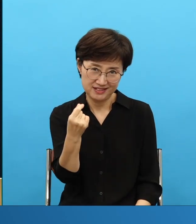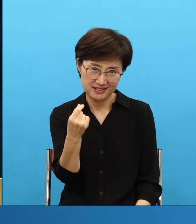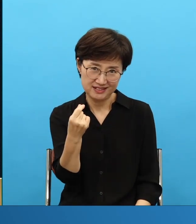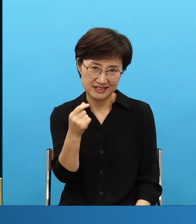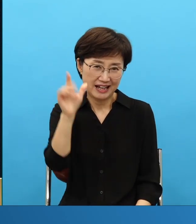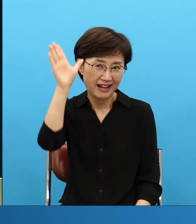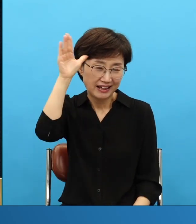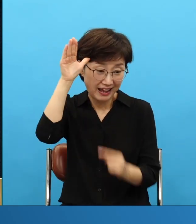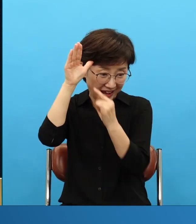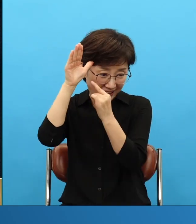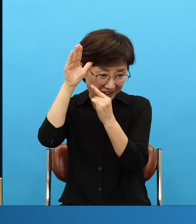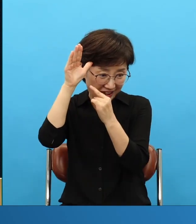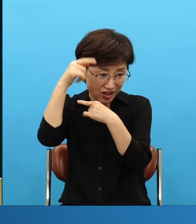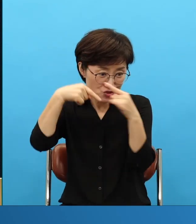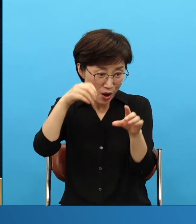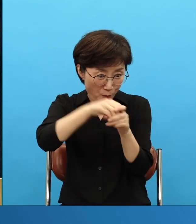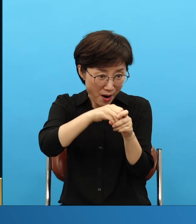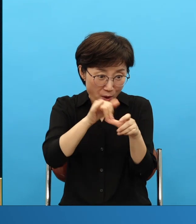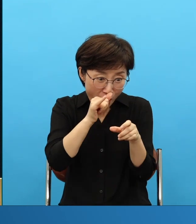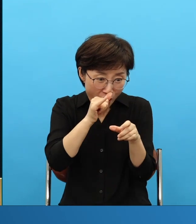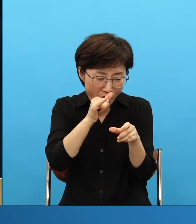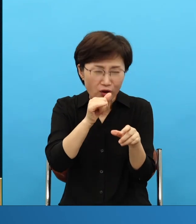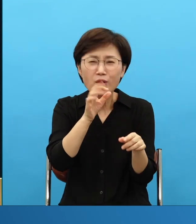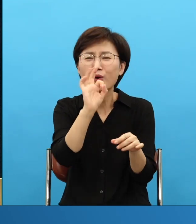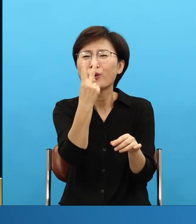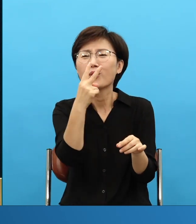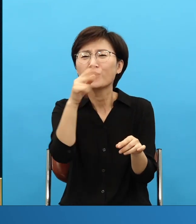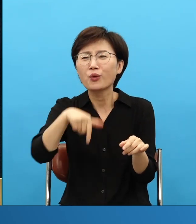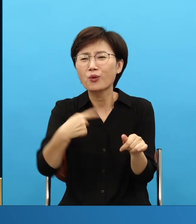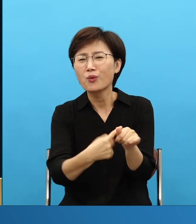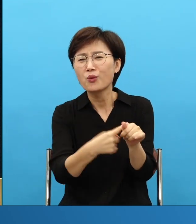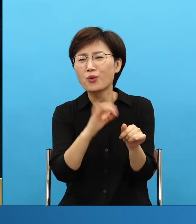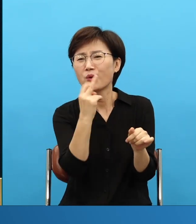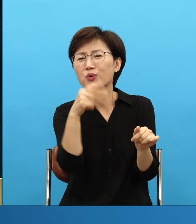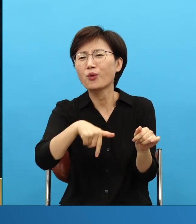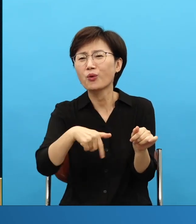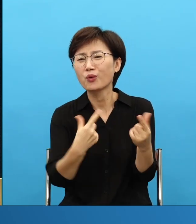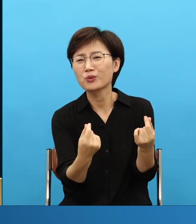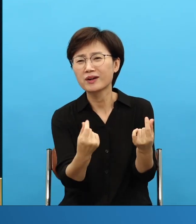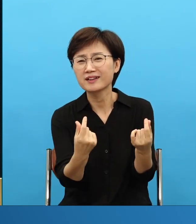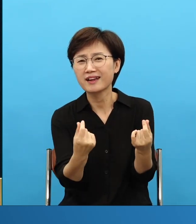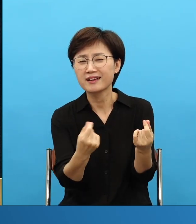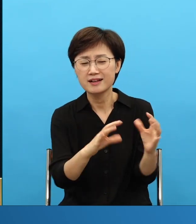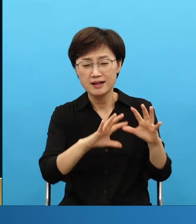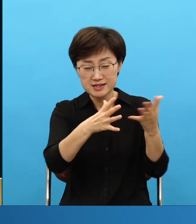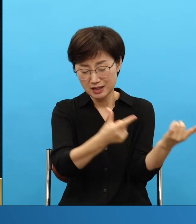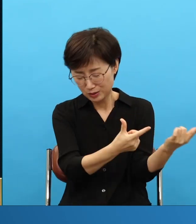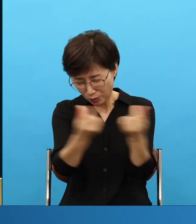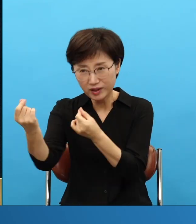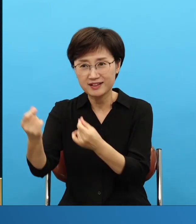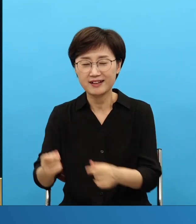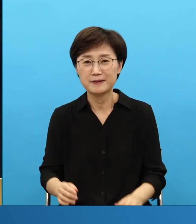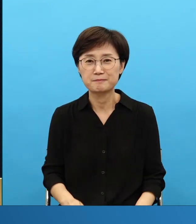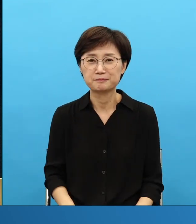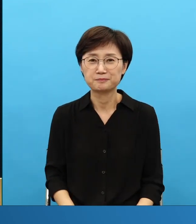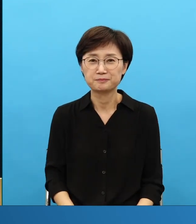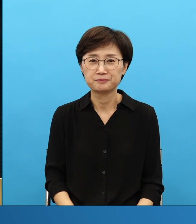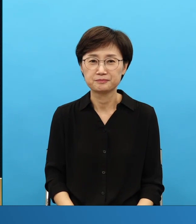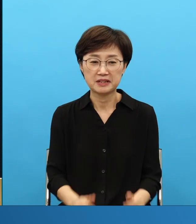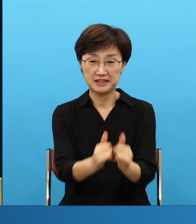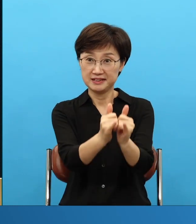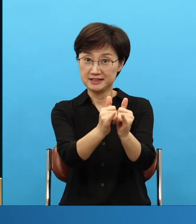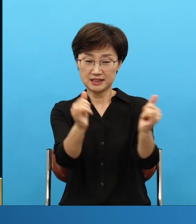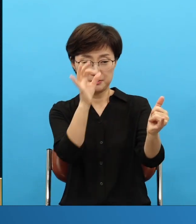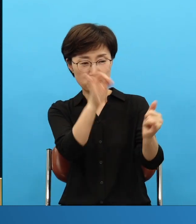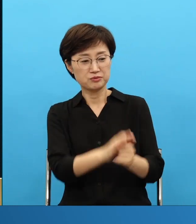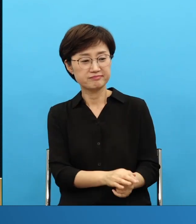usually throughout history and in all of the nations of the world, when you use profanity or curse words, many of them are based on the word dog. 사람 보고도 그냥